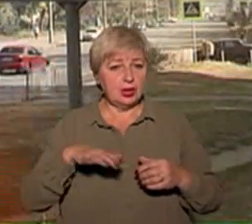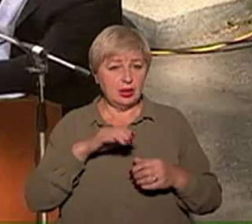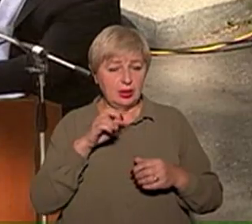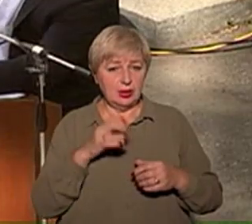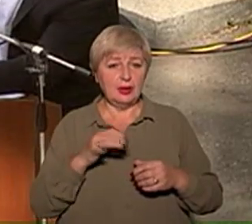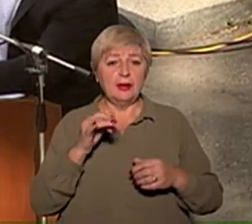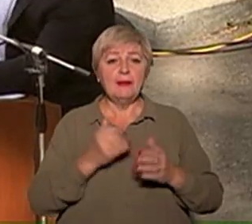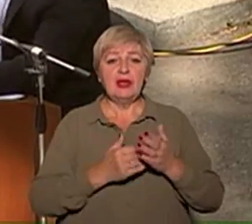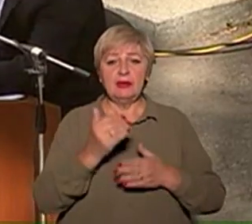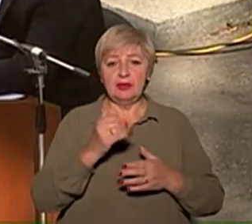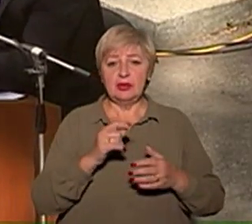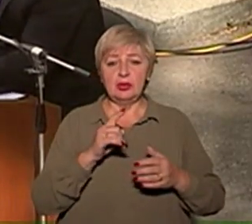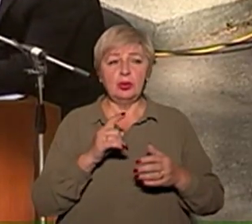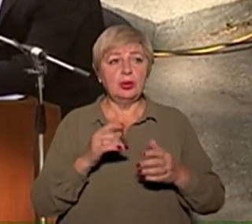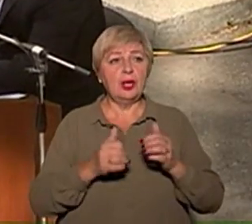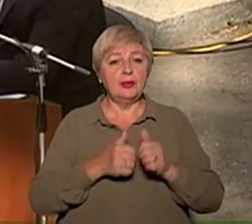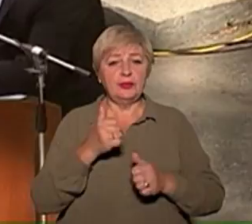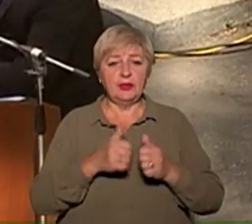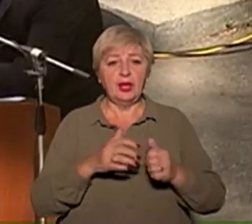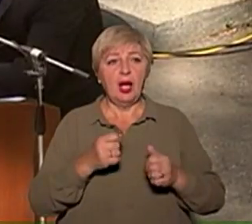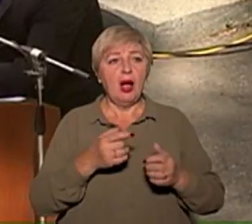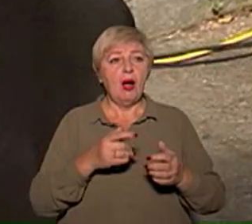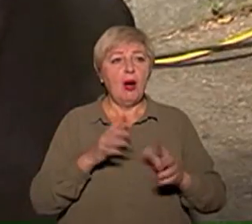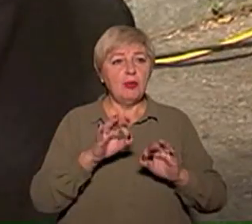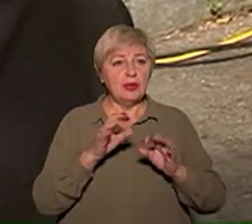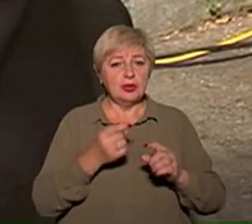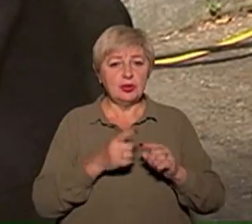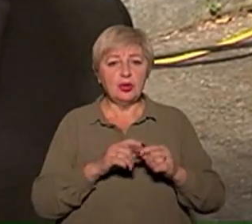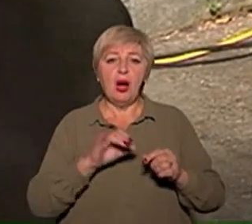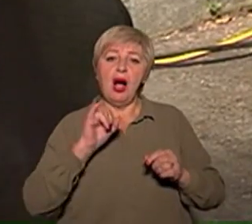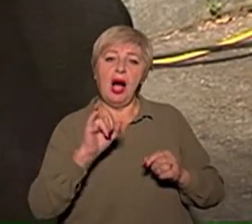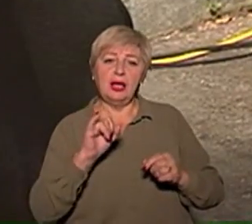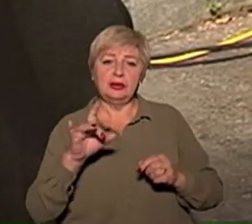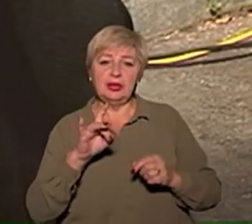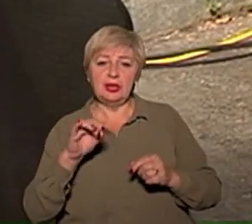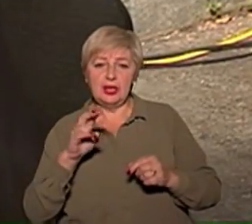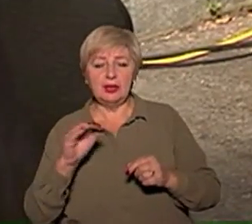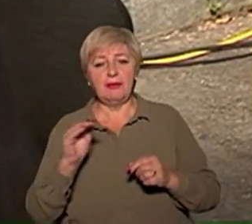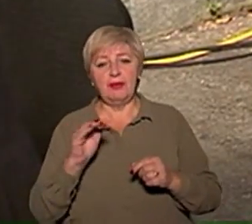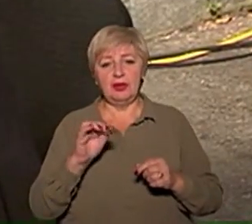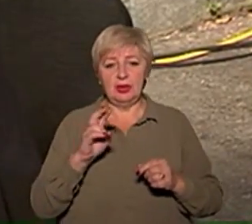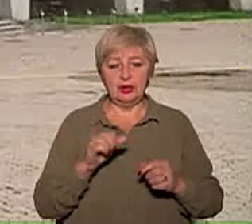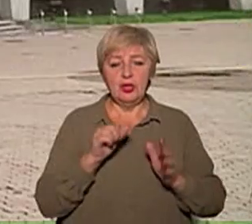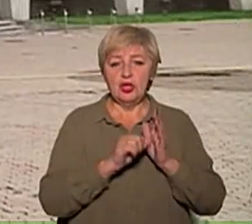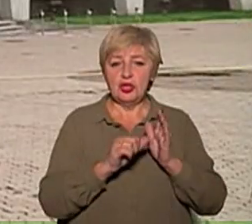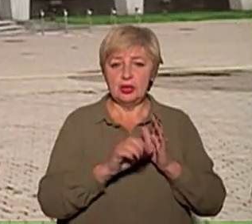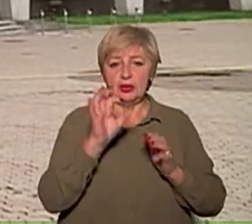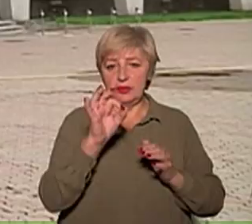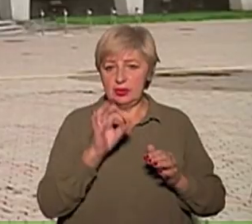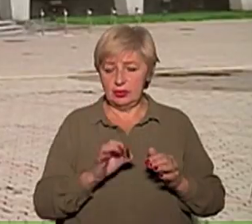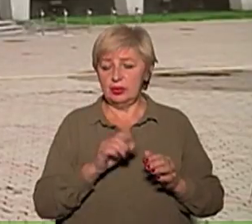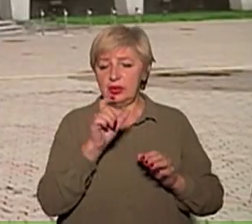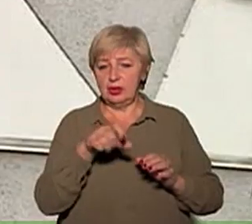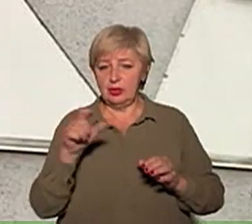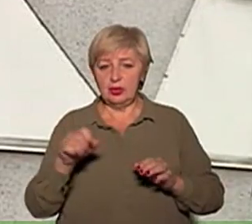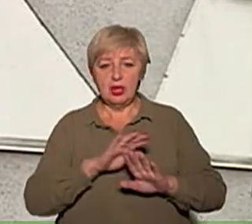соціологи пояснюють одним – великим антирейтингом Бориса Філатова. Експерти наголошують, понад 60% містян за будь-яких обставин